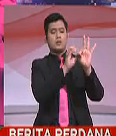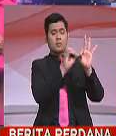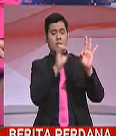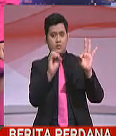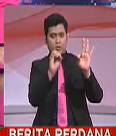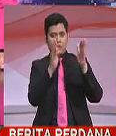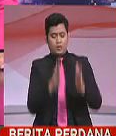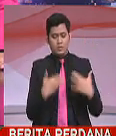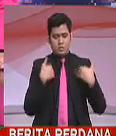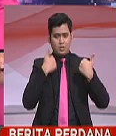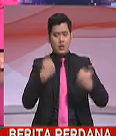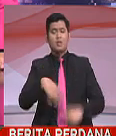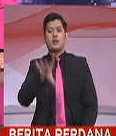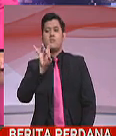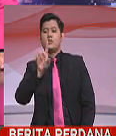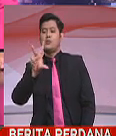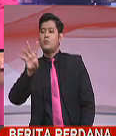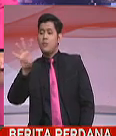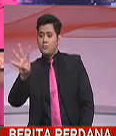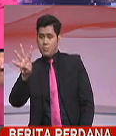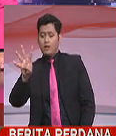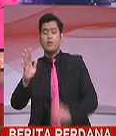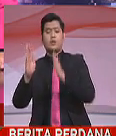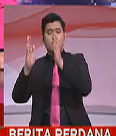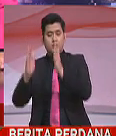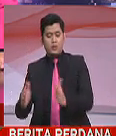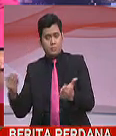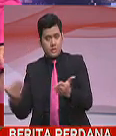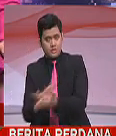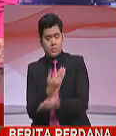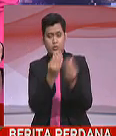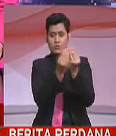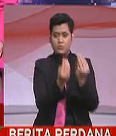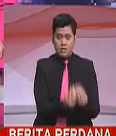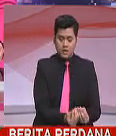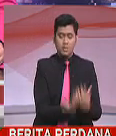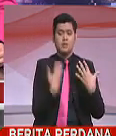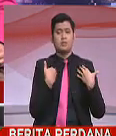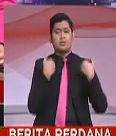berbanding 834 kes baharu. Dan ini menjadikan jumlah kumulatif kes pulih